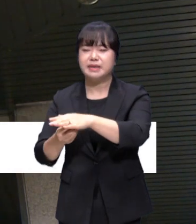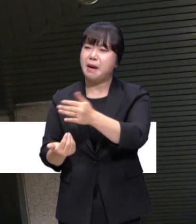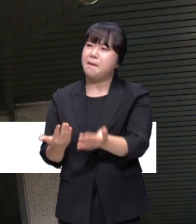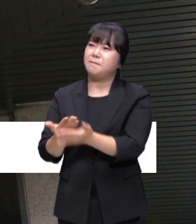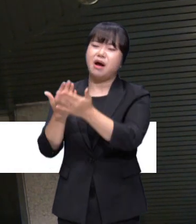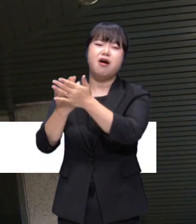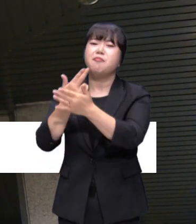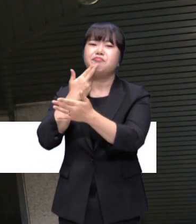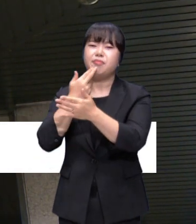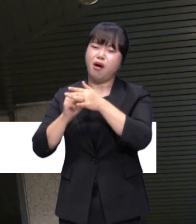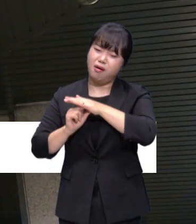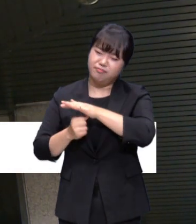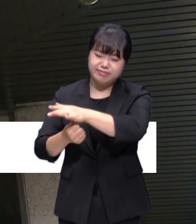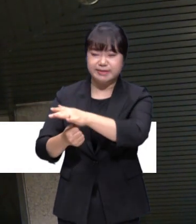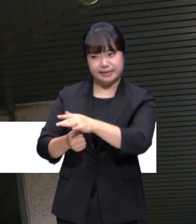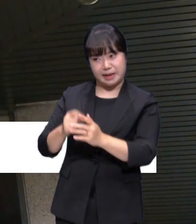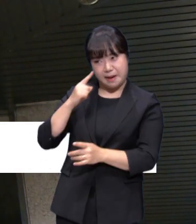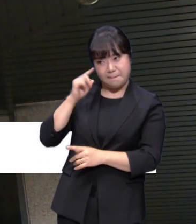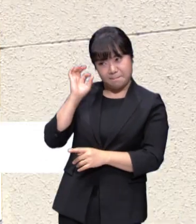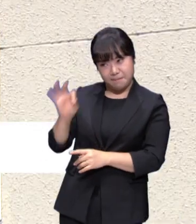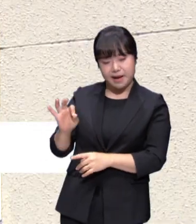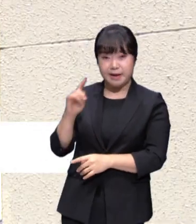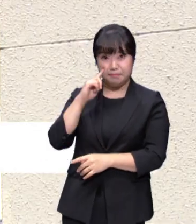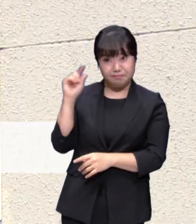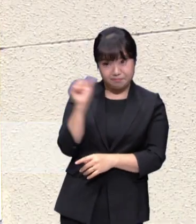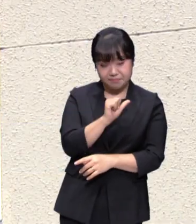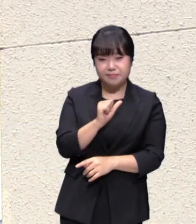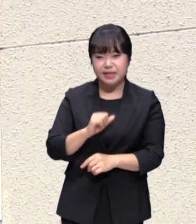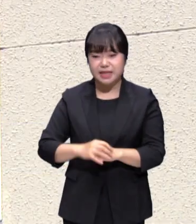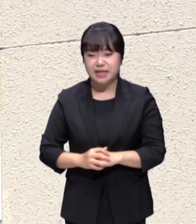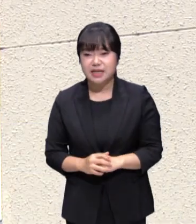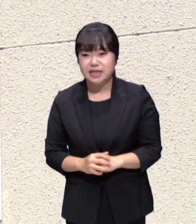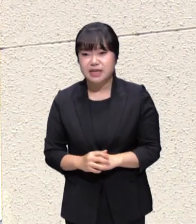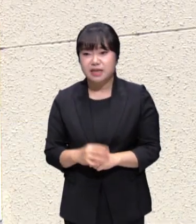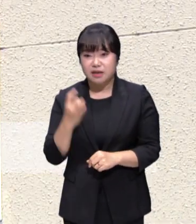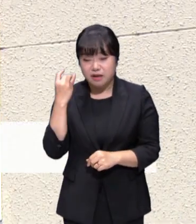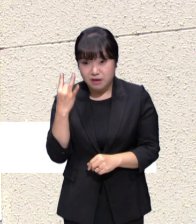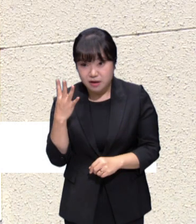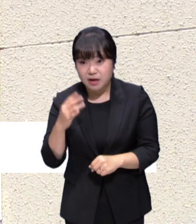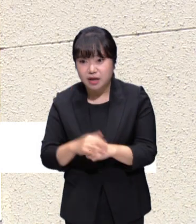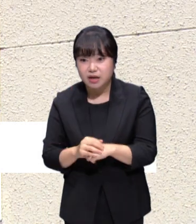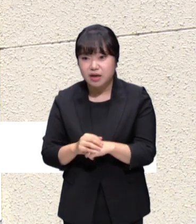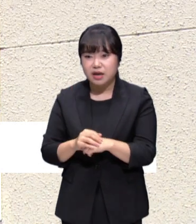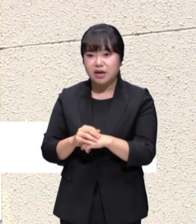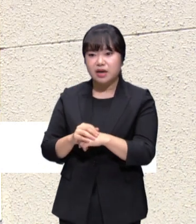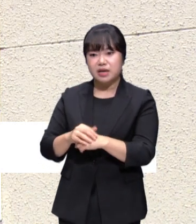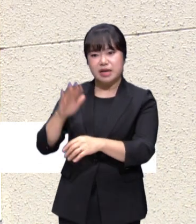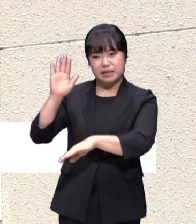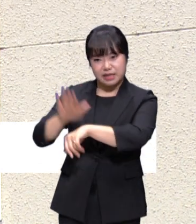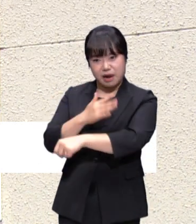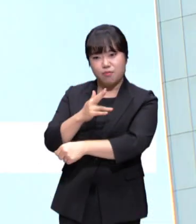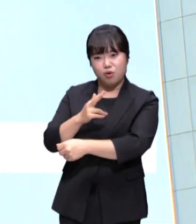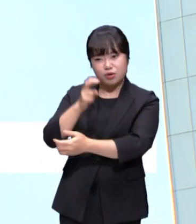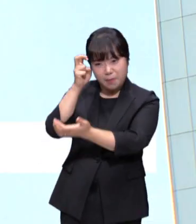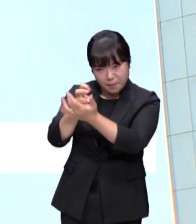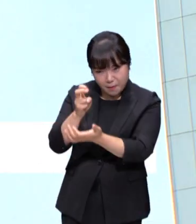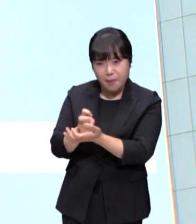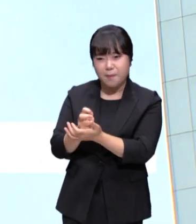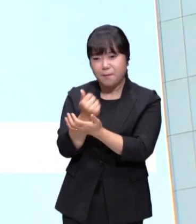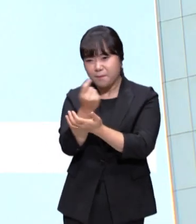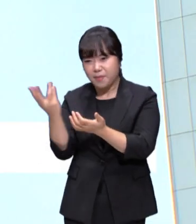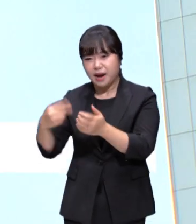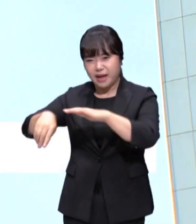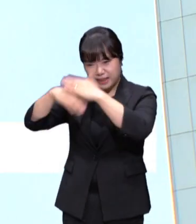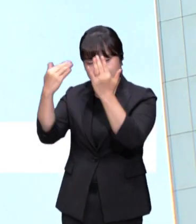지적했습니다. 바로 이 점을 바꾸겠다고 했습니다. 무엇보다 그동안 만들어진 잘못된 조례와 이와